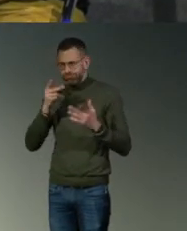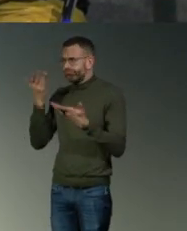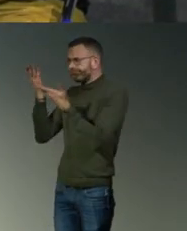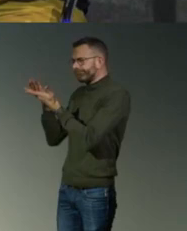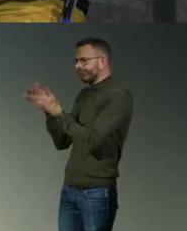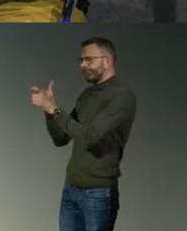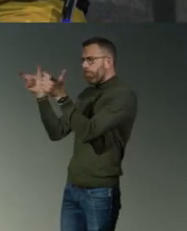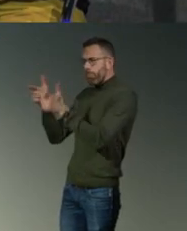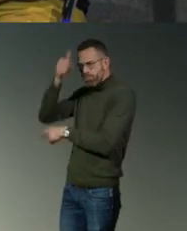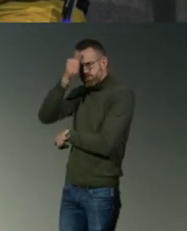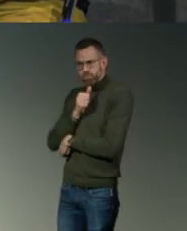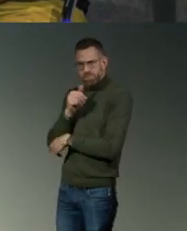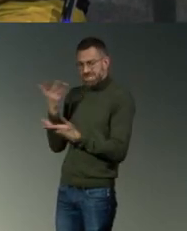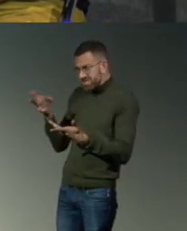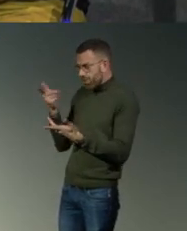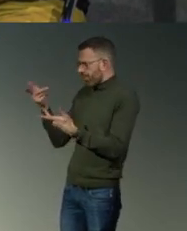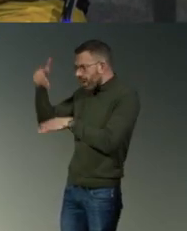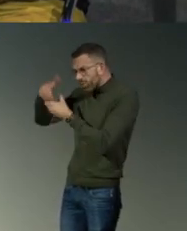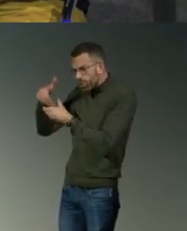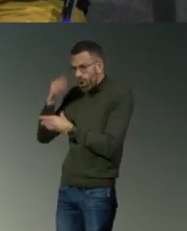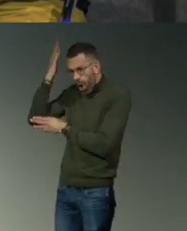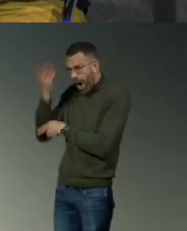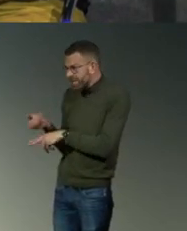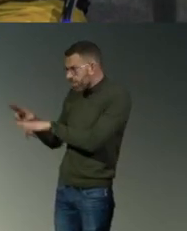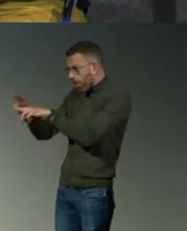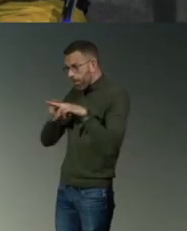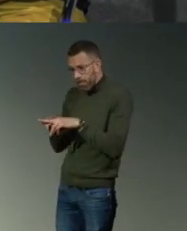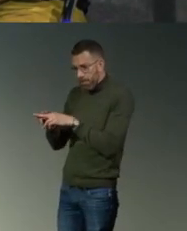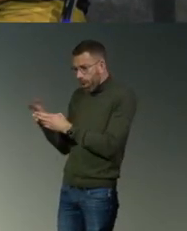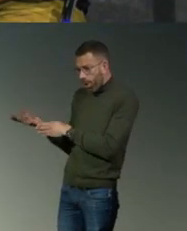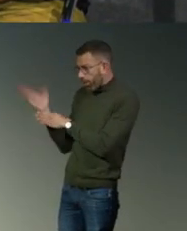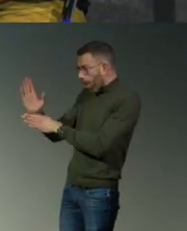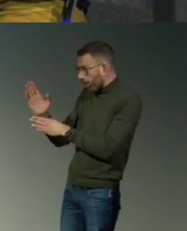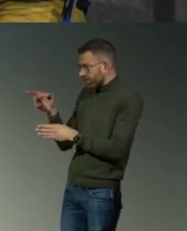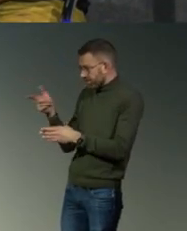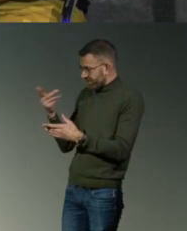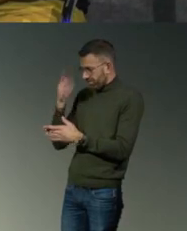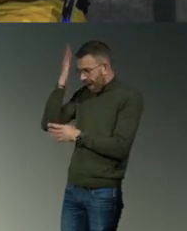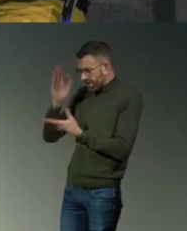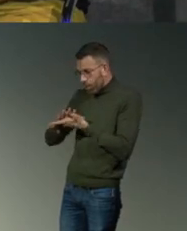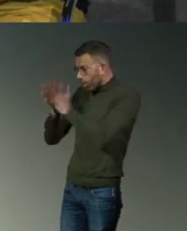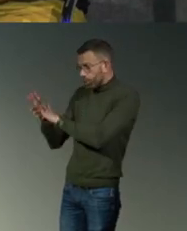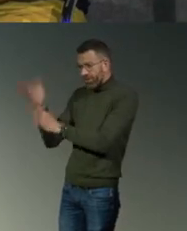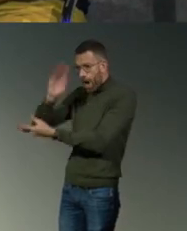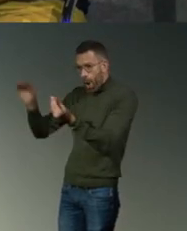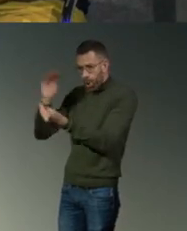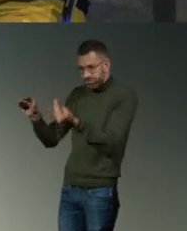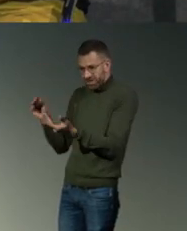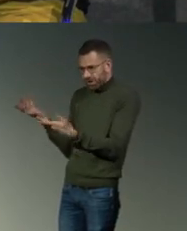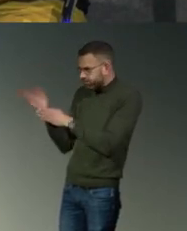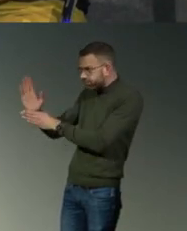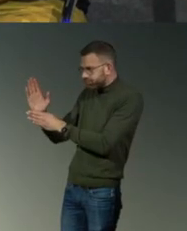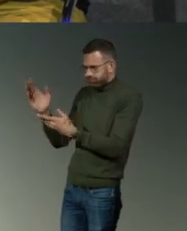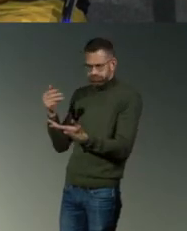expose des cadavres d'animaux en les désignant comme des objets. D'ailleurs, lorsqu'on regarde le